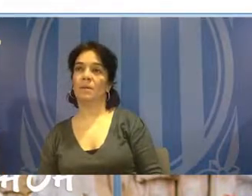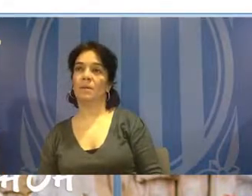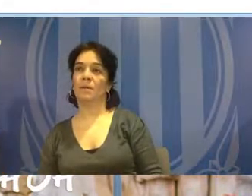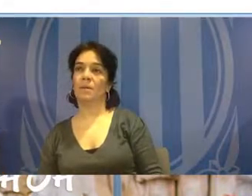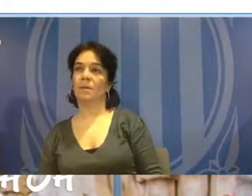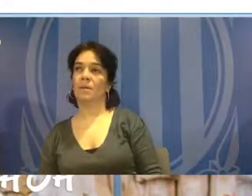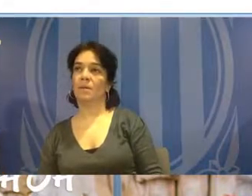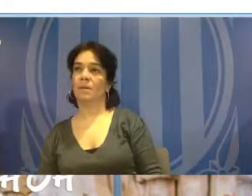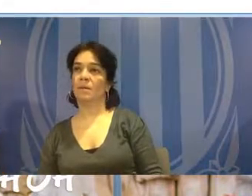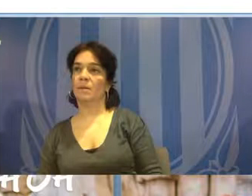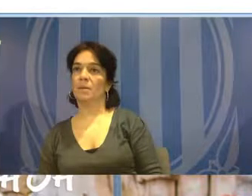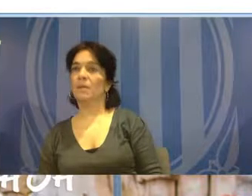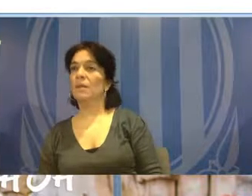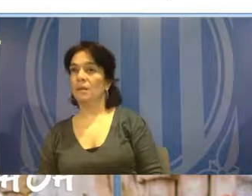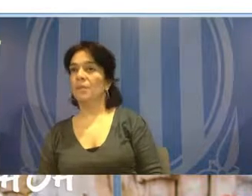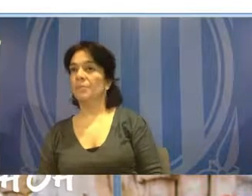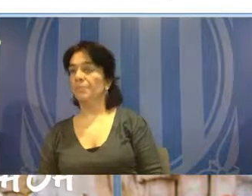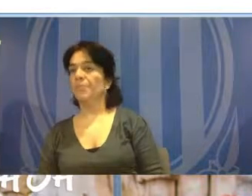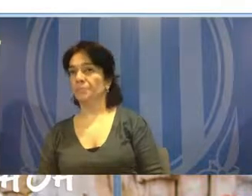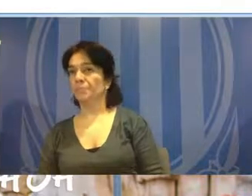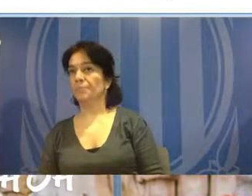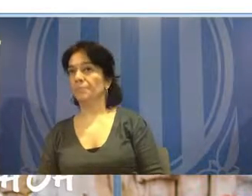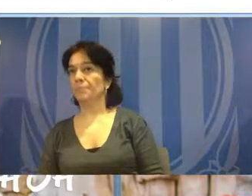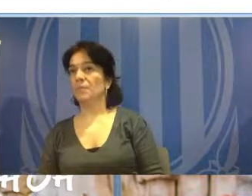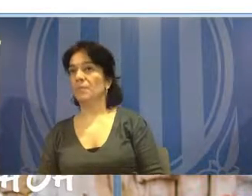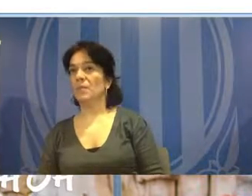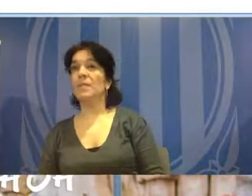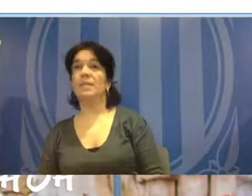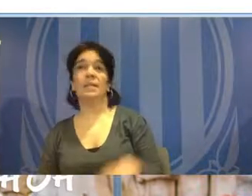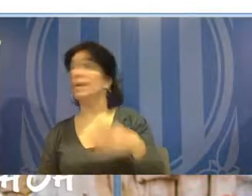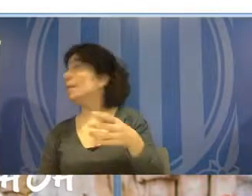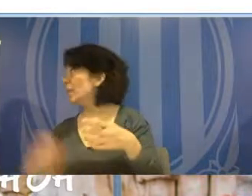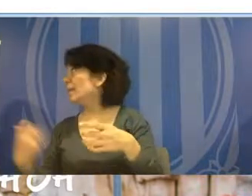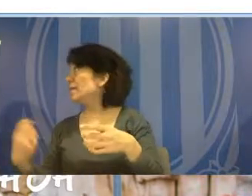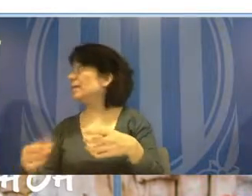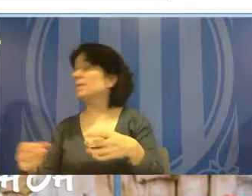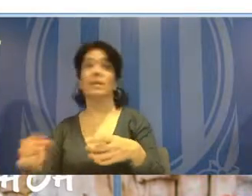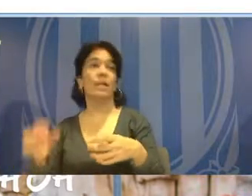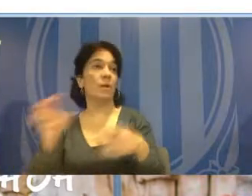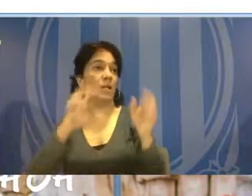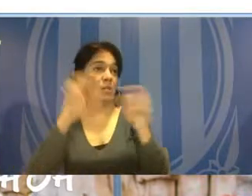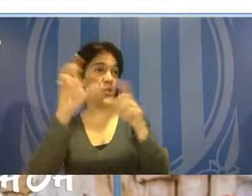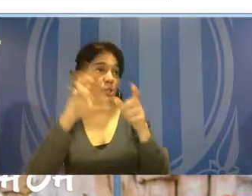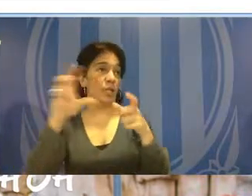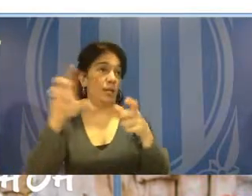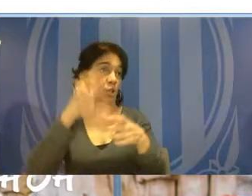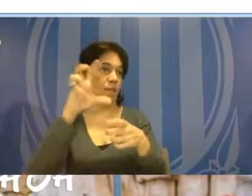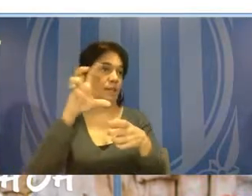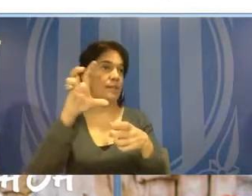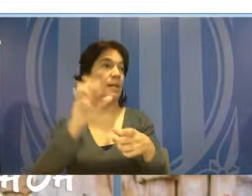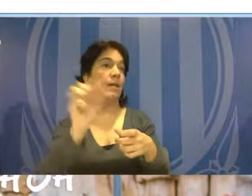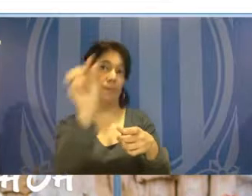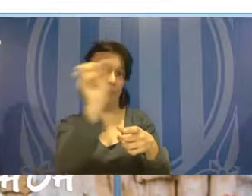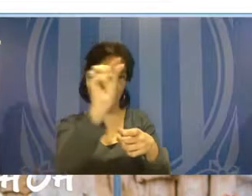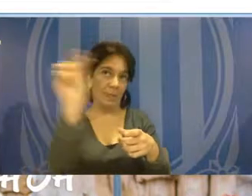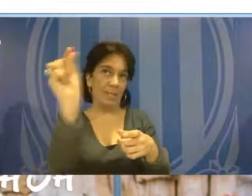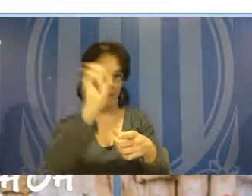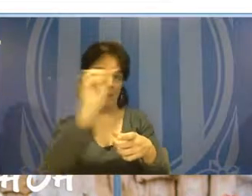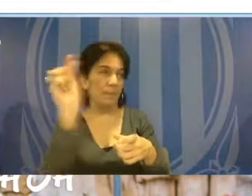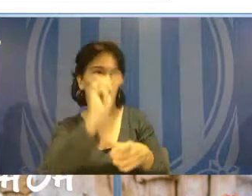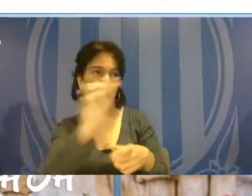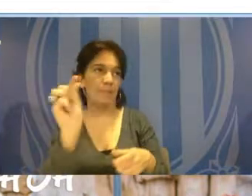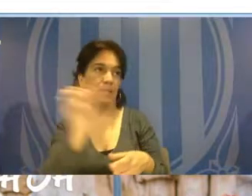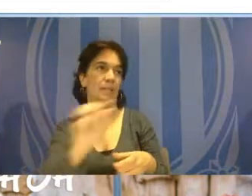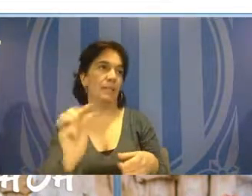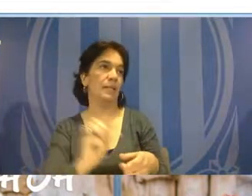cada imatge que fan servir posen el... Sí, si entreu, exacte, si entreu en els posts nostres, veureu que